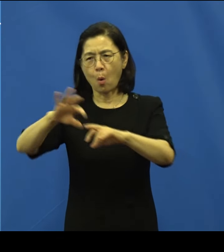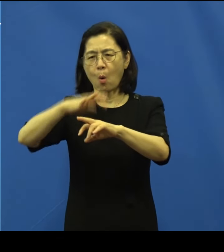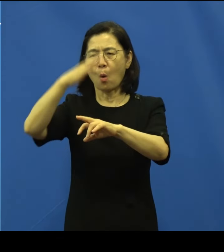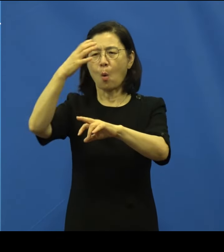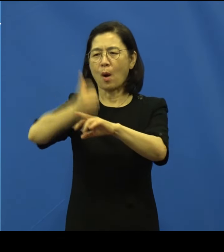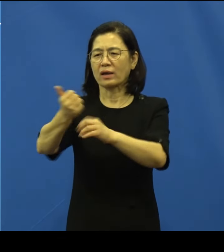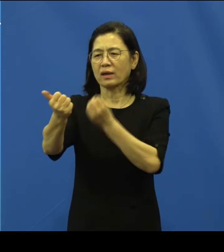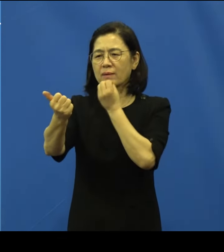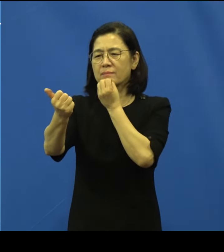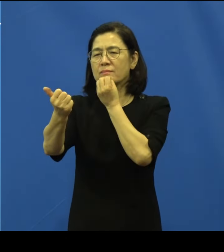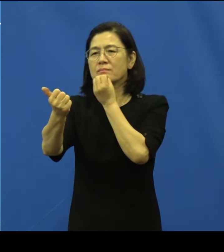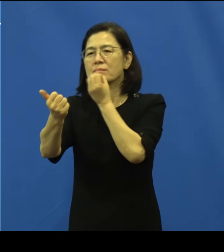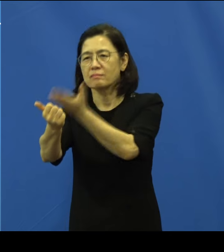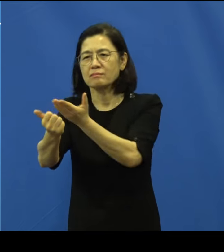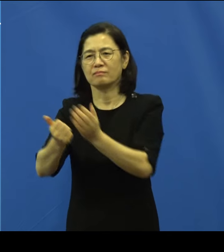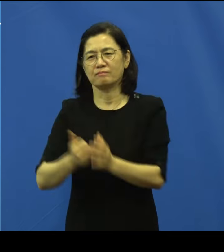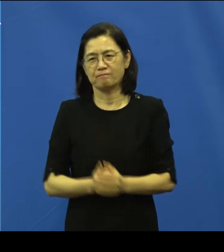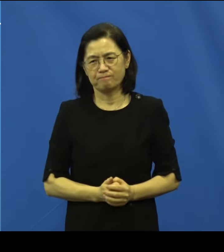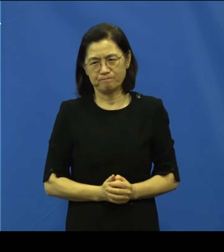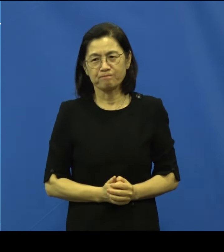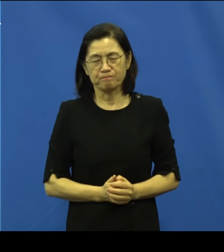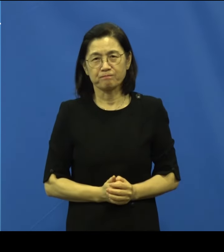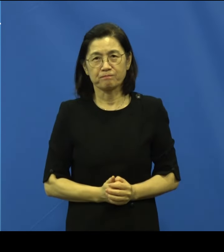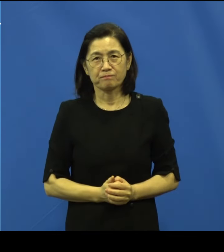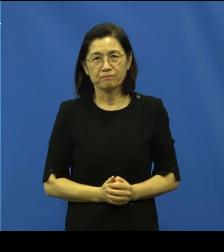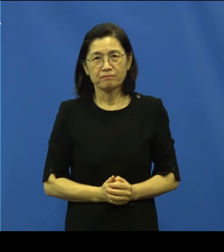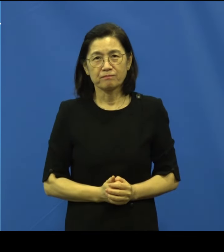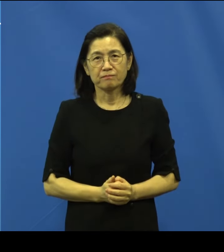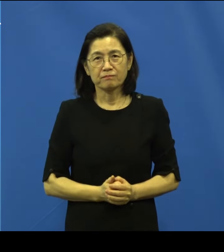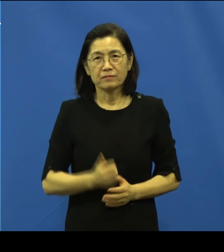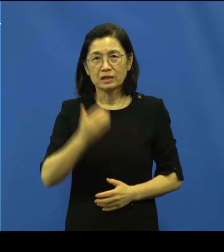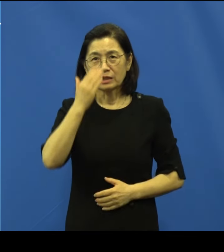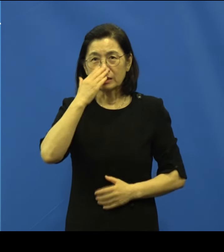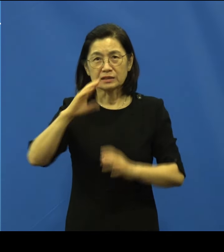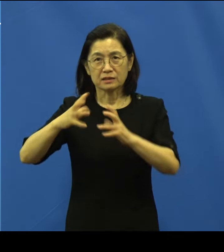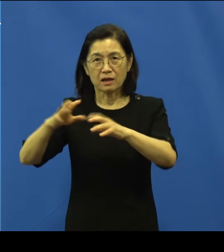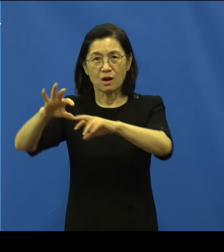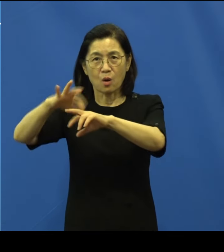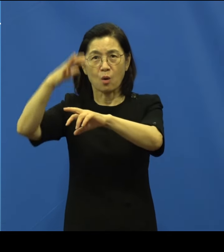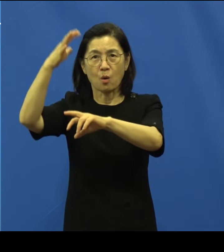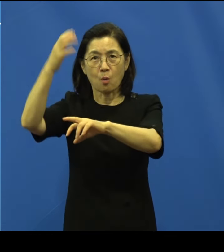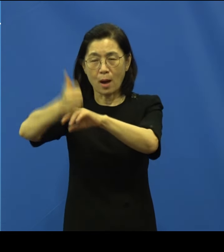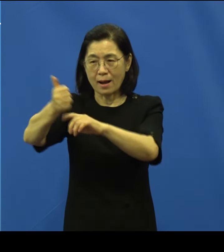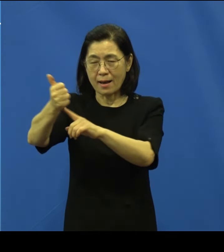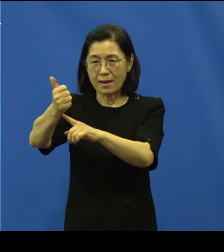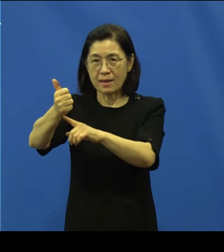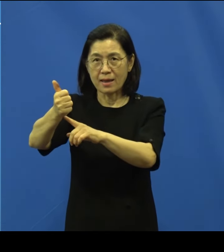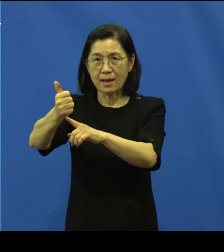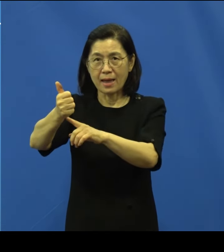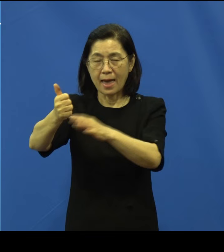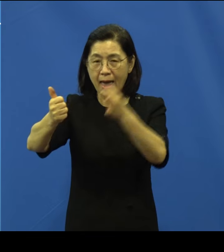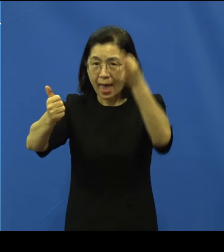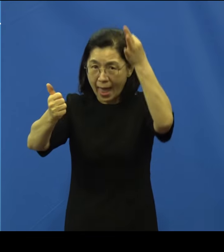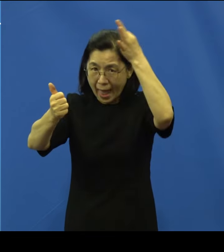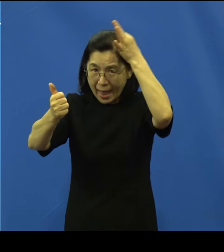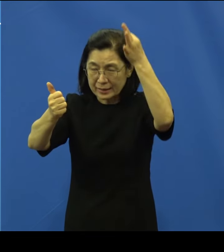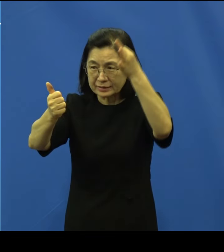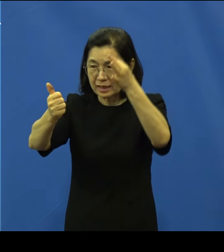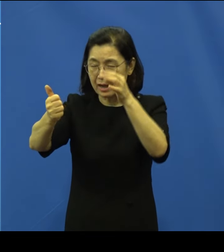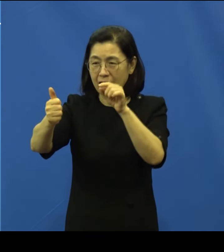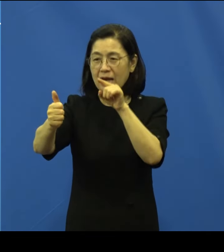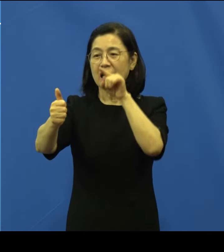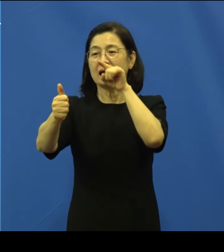이스라엘 왕에게 알려준 겁니다. 그러니까 이제 이스라엘 왕은 엘리사가 시키는 대로만 하면 되는 거예요.